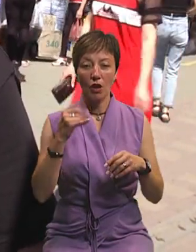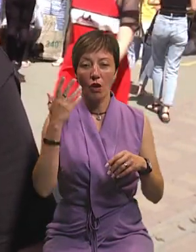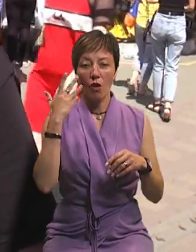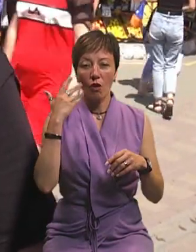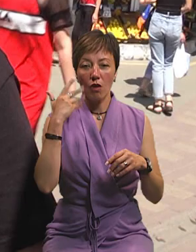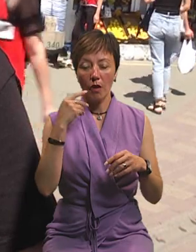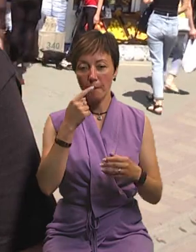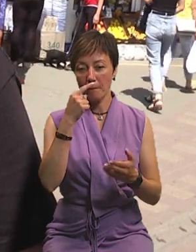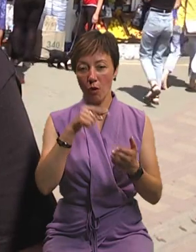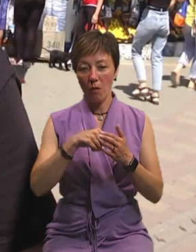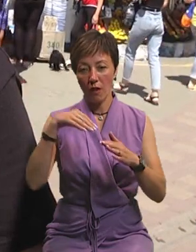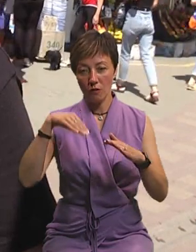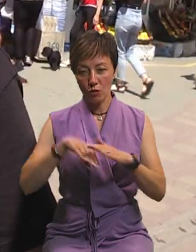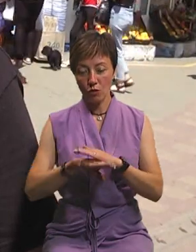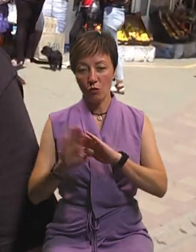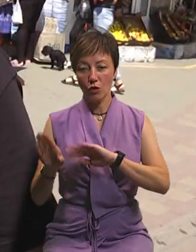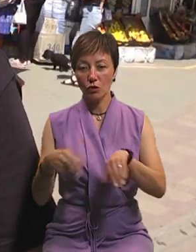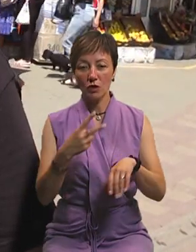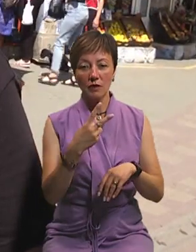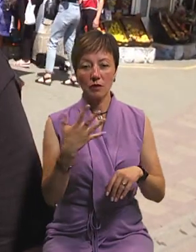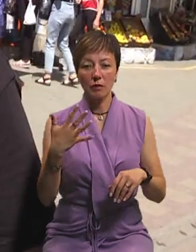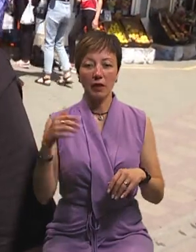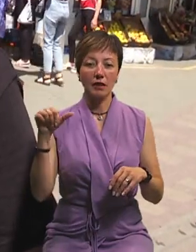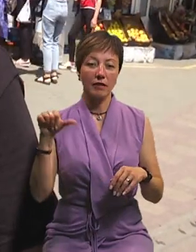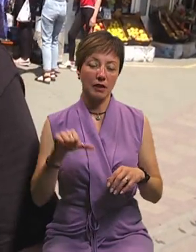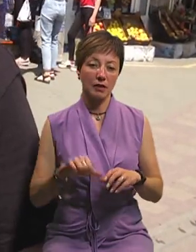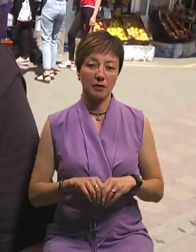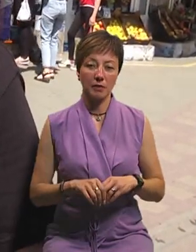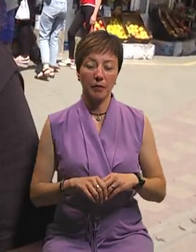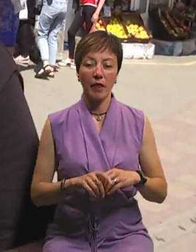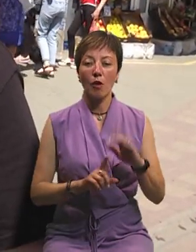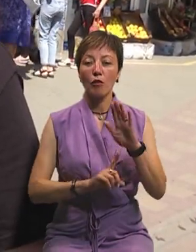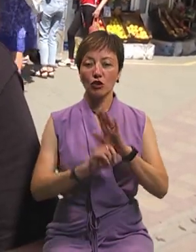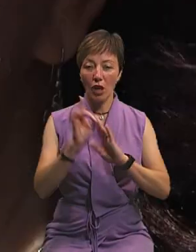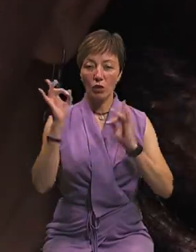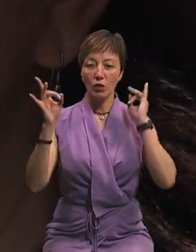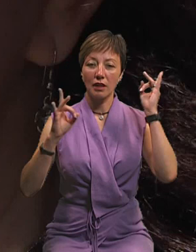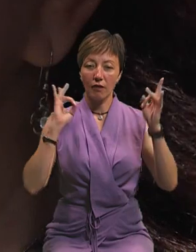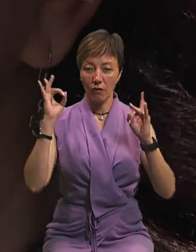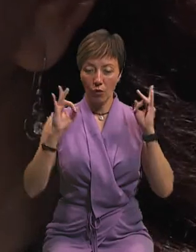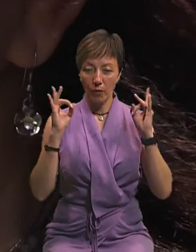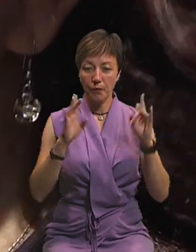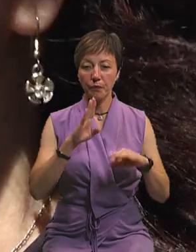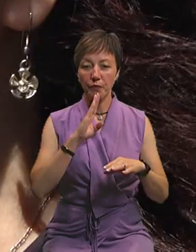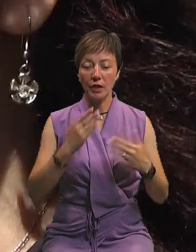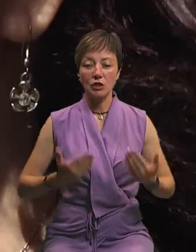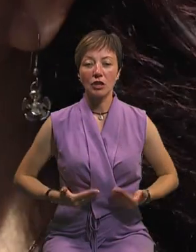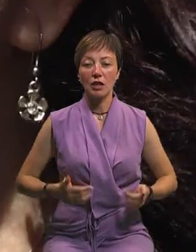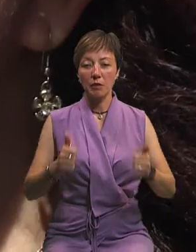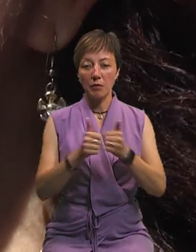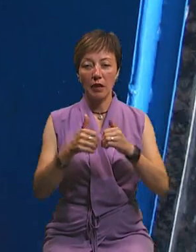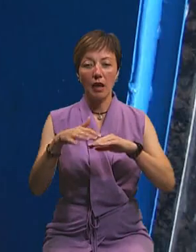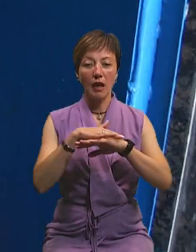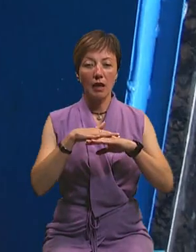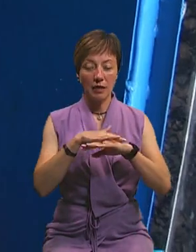ми попали в сховище прийшло 25 хвилин від початку тривоги Ірина Ковалевська живе неподалік